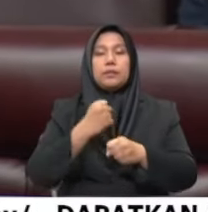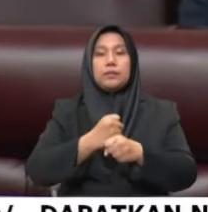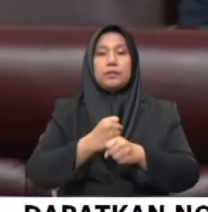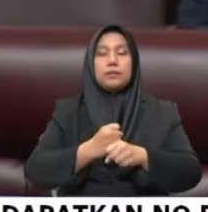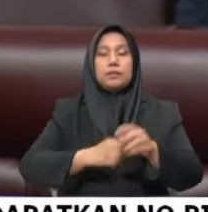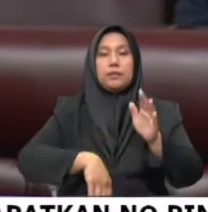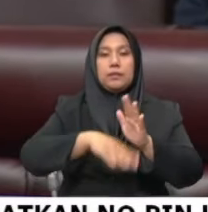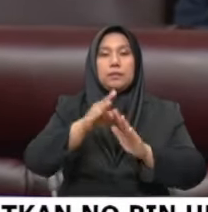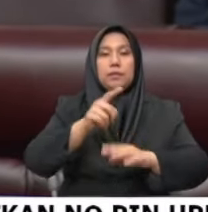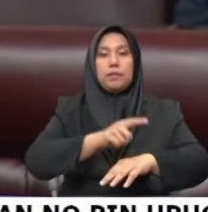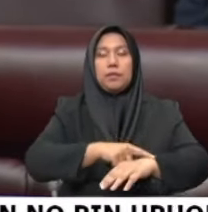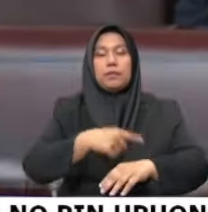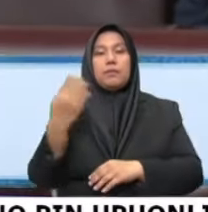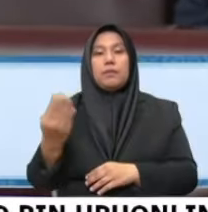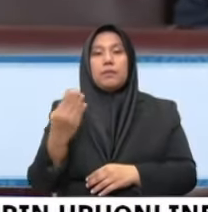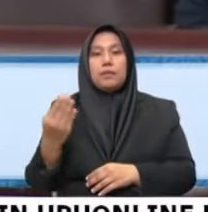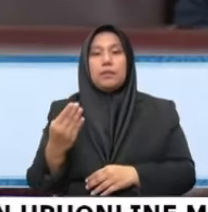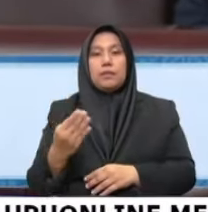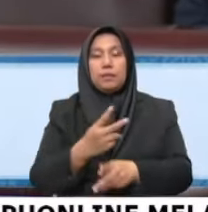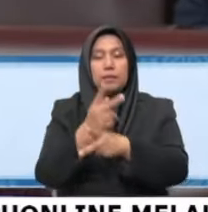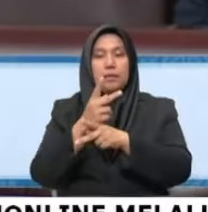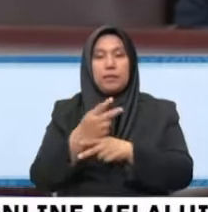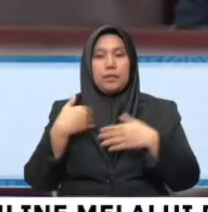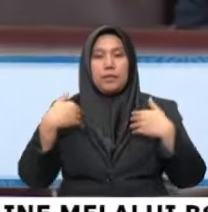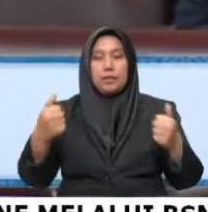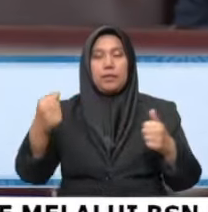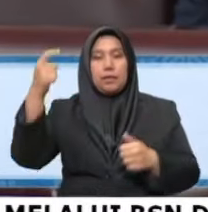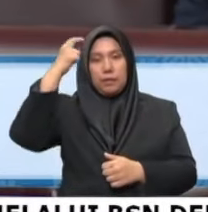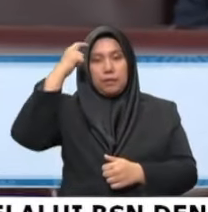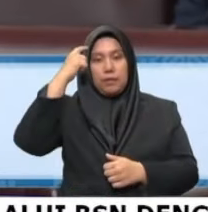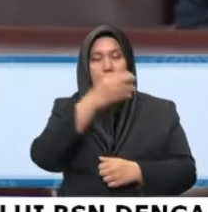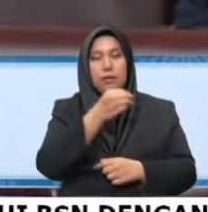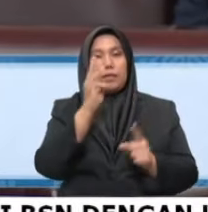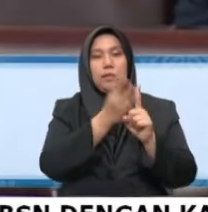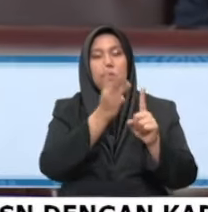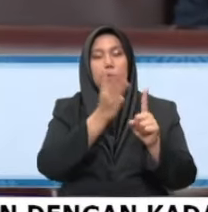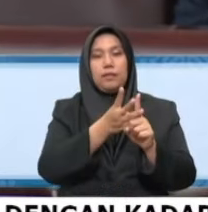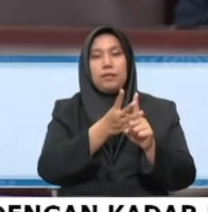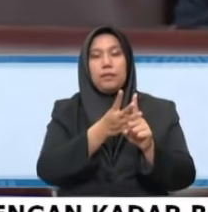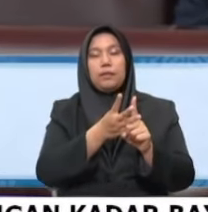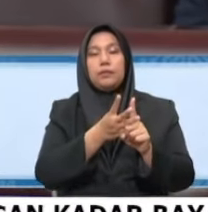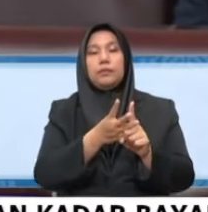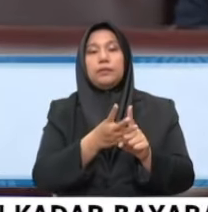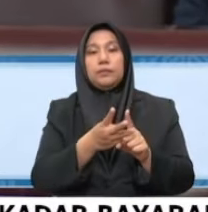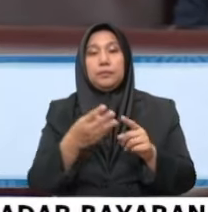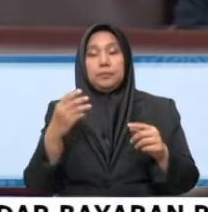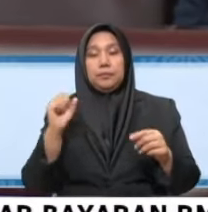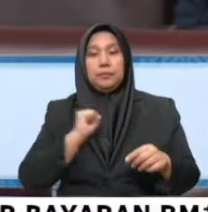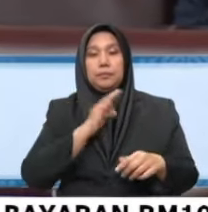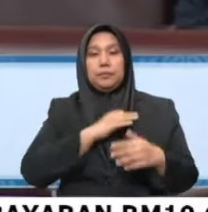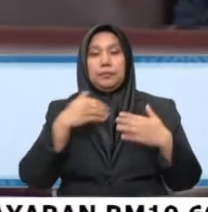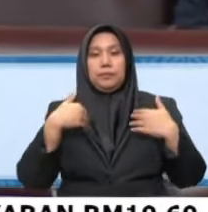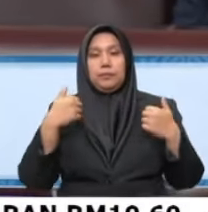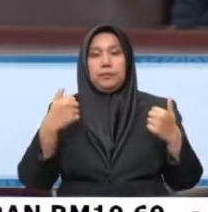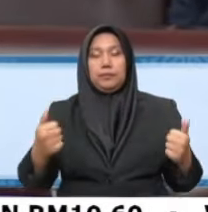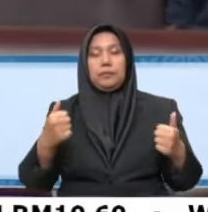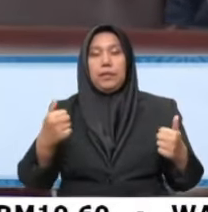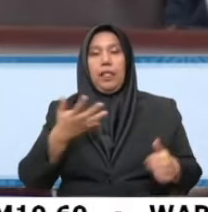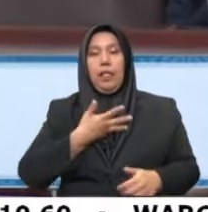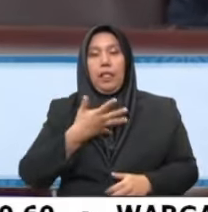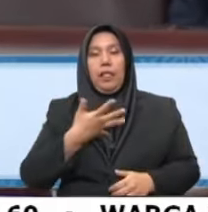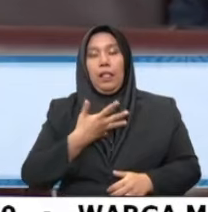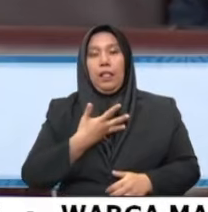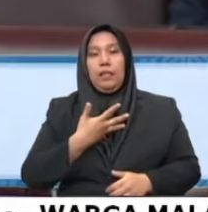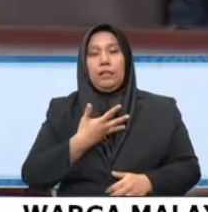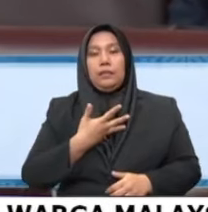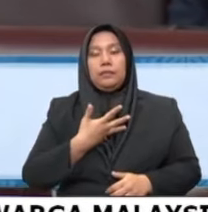biasa. Oleh yang demikian, bagi menjaga kesihatan mental dan kebajikan anggota kesihatan akibat keletihan dan burnout, dengan izin,